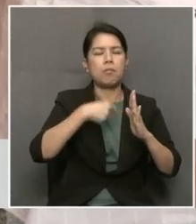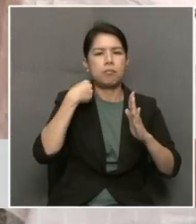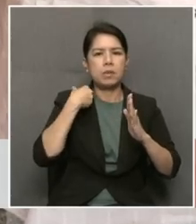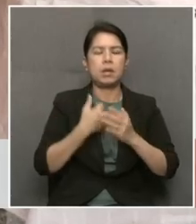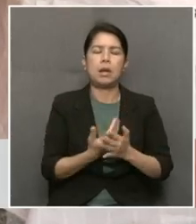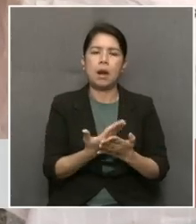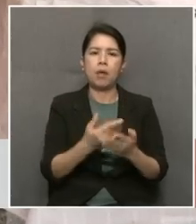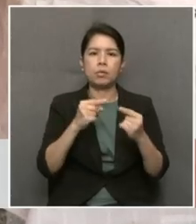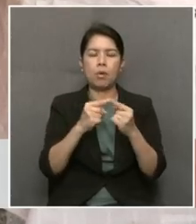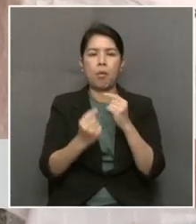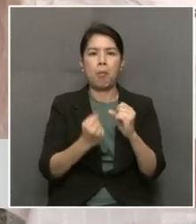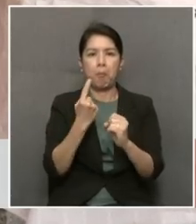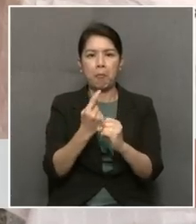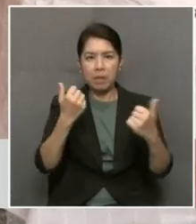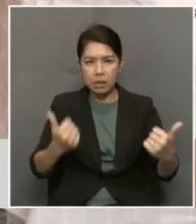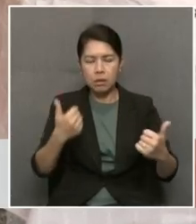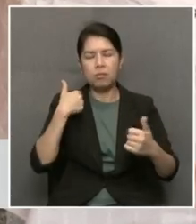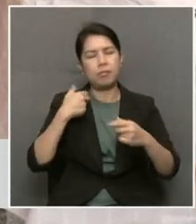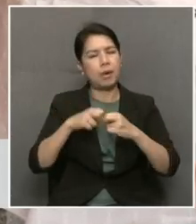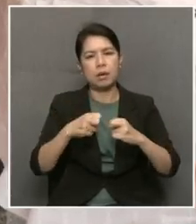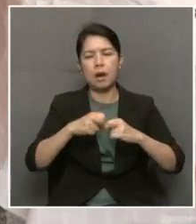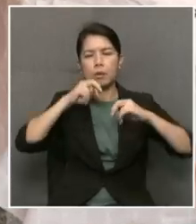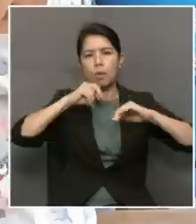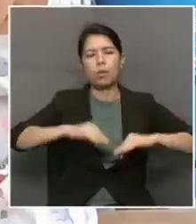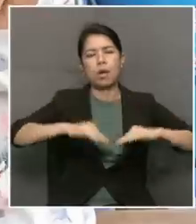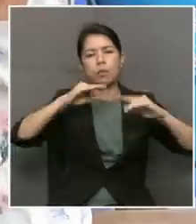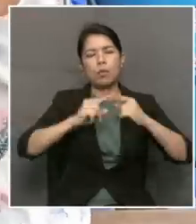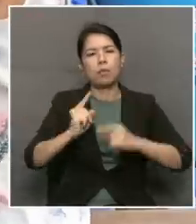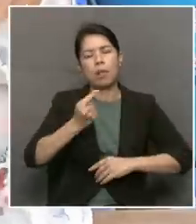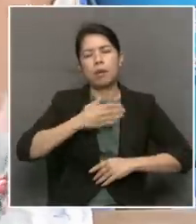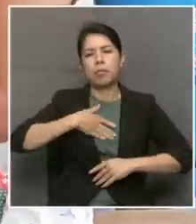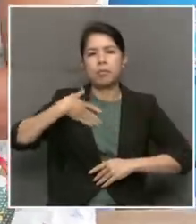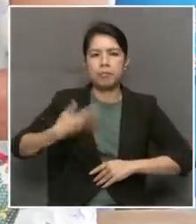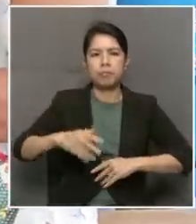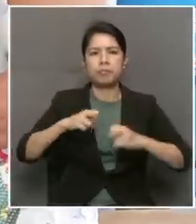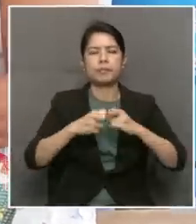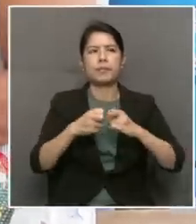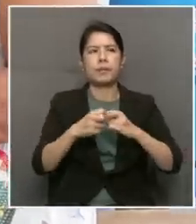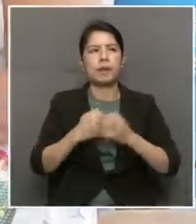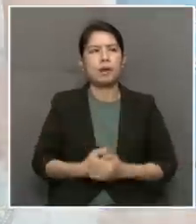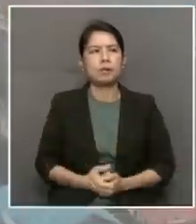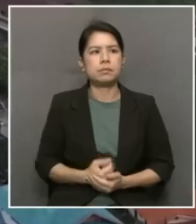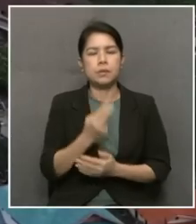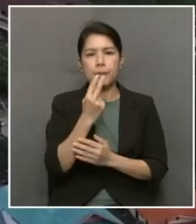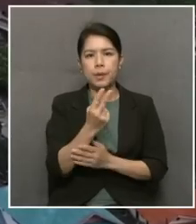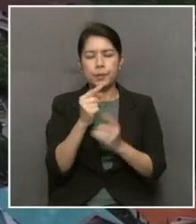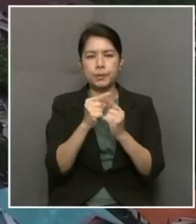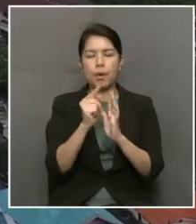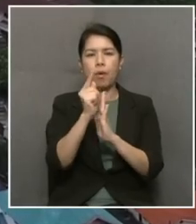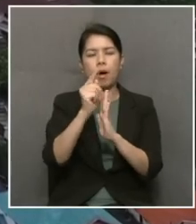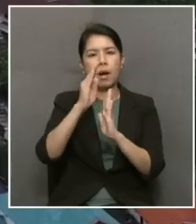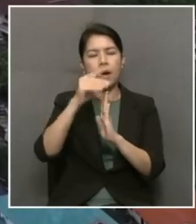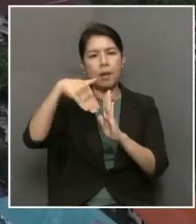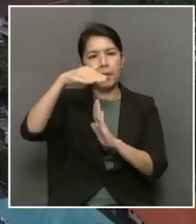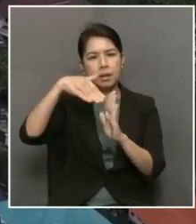น้ำก็กลับมาท่วมอีกรอบครอบครัวก็ลำบากมากขึ้นค่ะและที่จังหวัดลำปางนะครับสถานการณ์แม่น้ำ